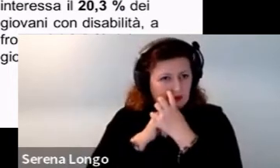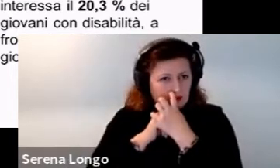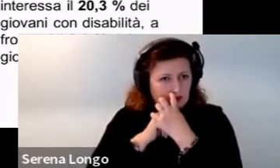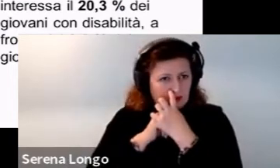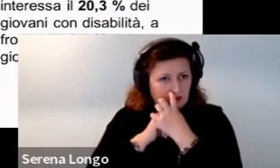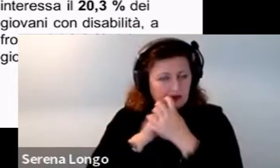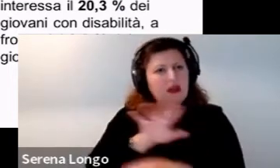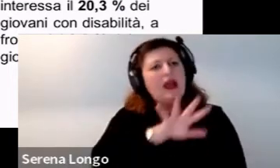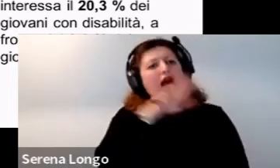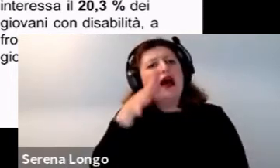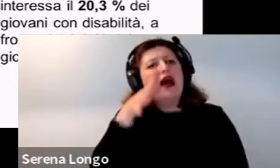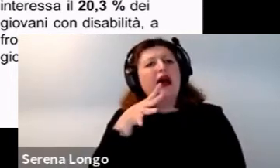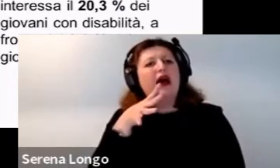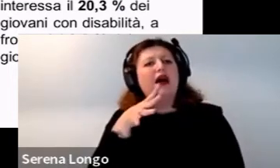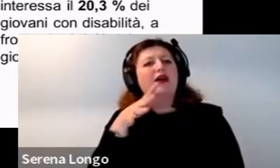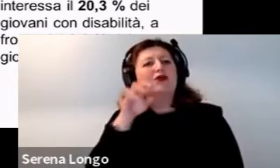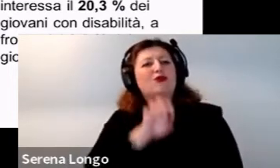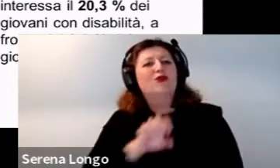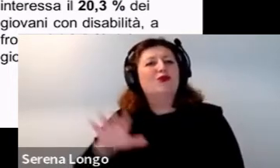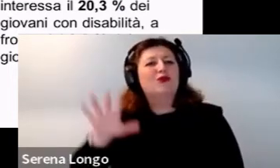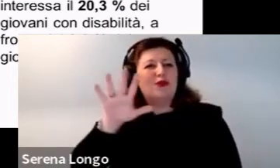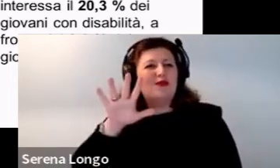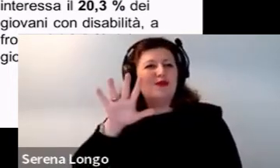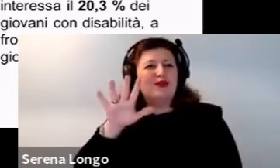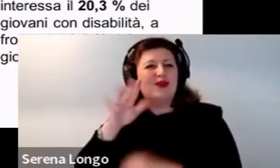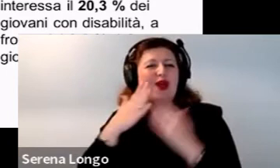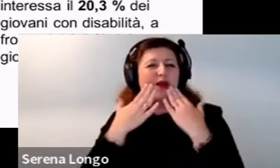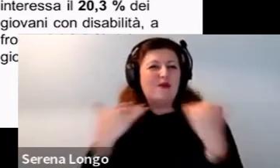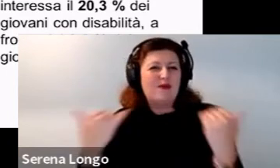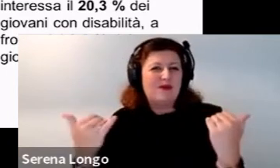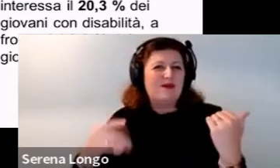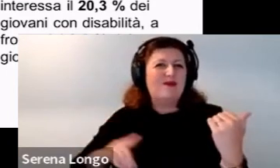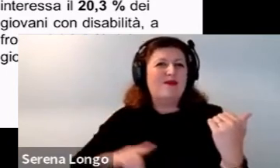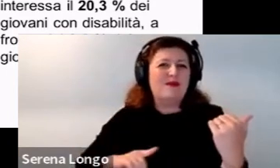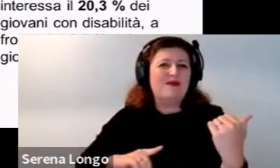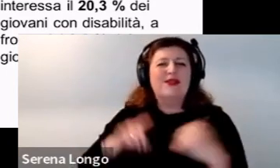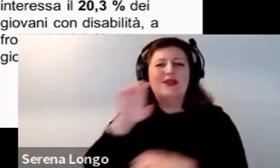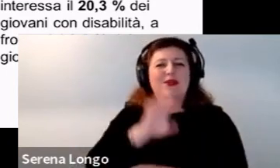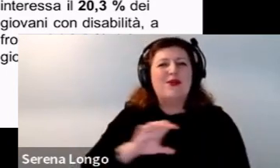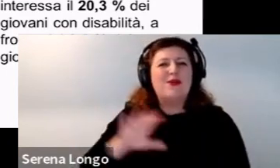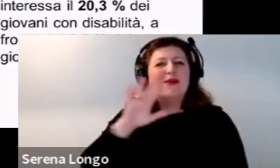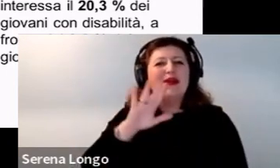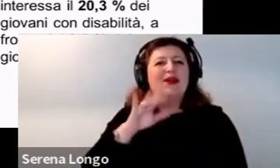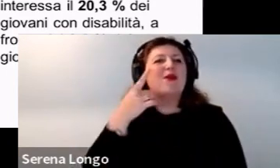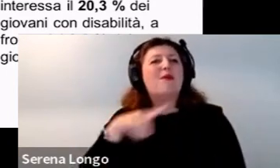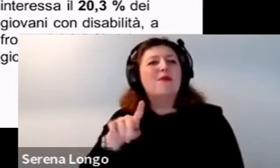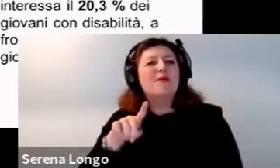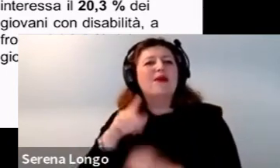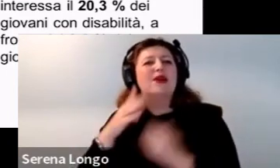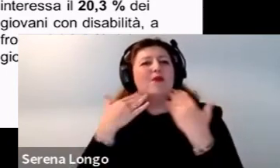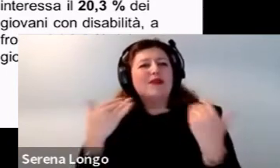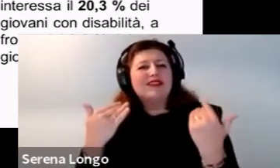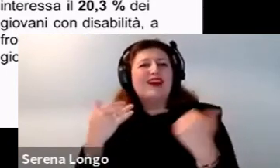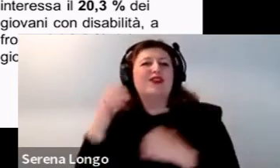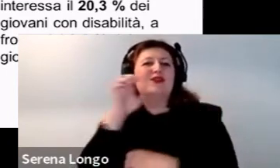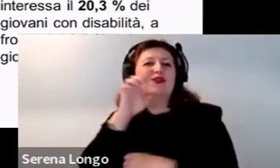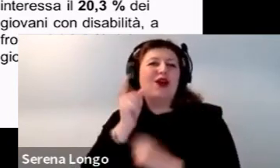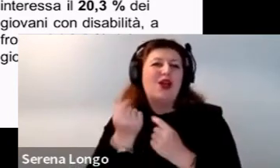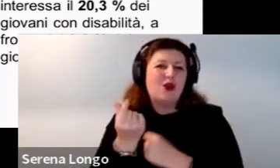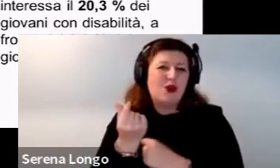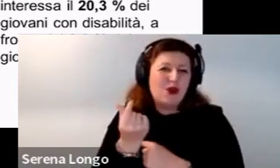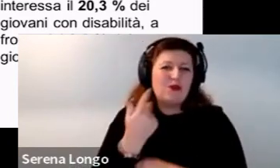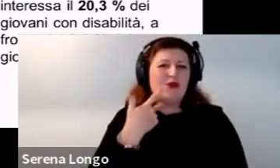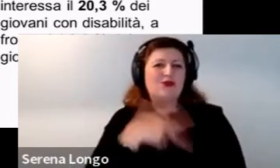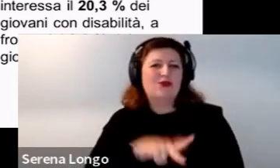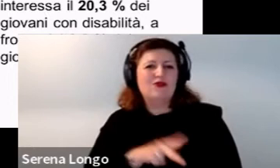un'ulteriore comunicazione della Commissione al Parlamento europeo, al Consiglio, al Comitato economico e sociale europeo, al Comitato delle regioni del